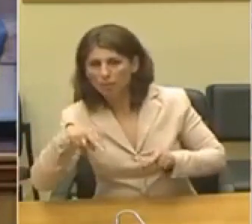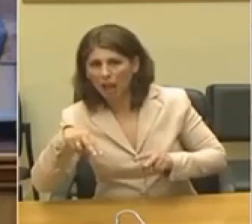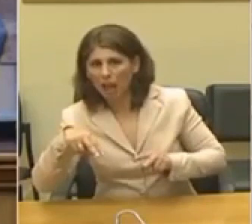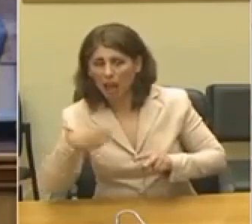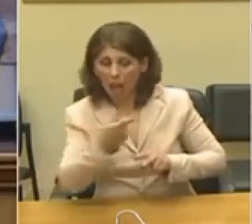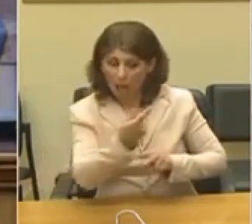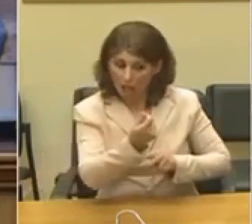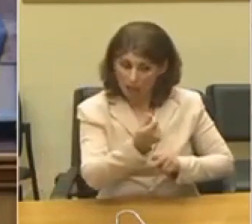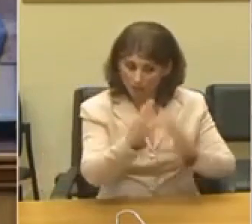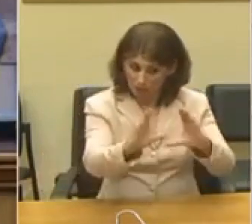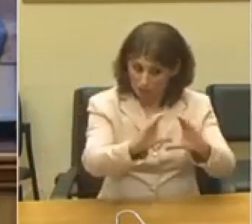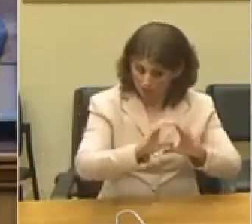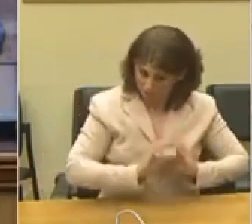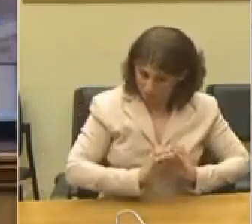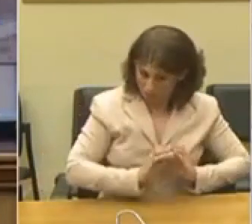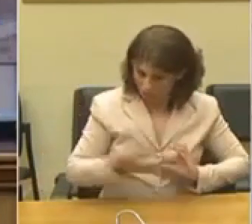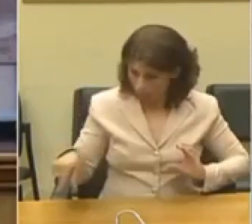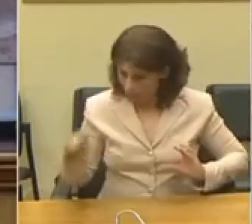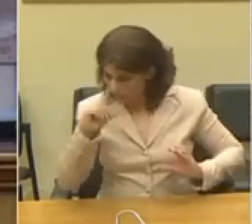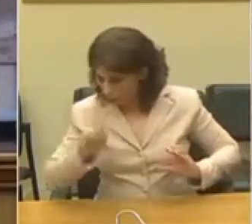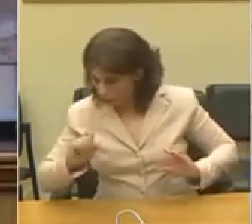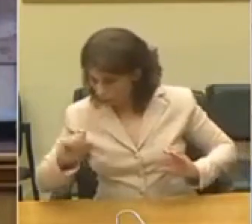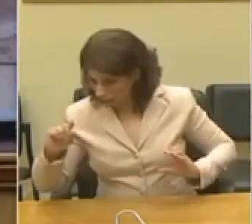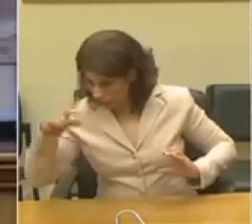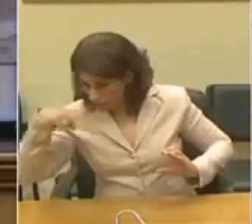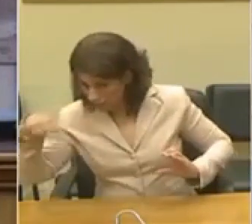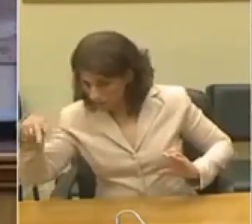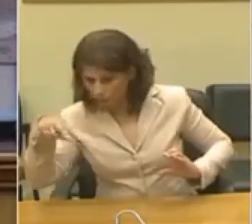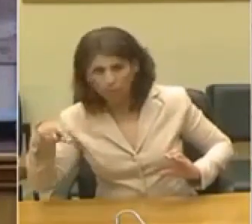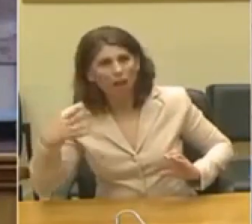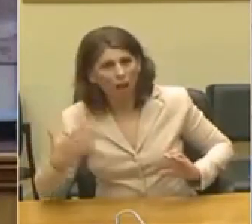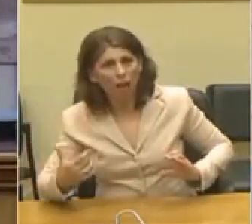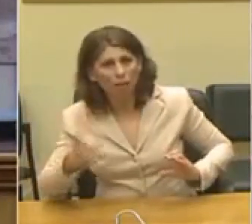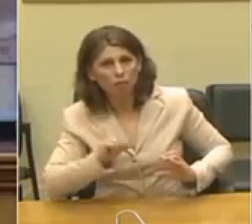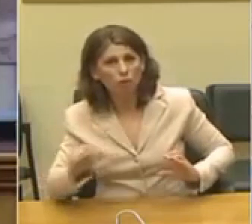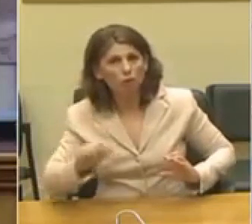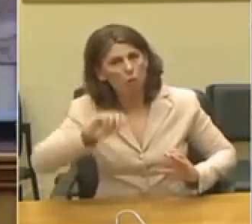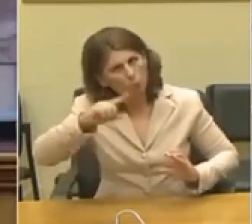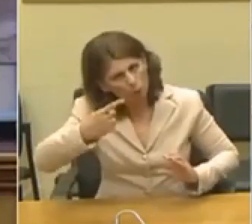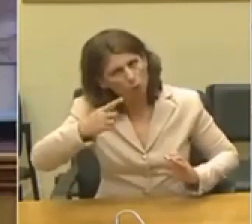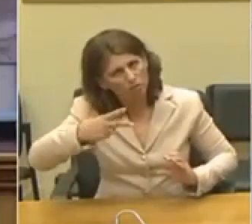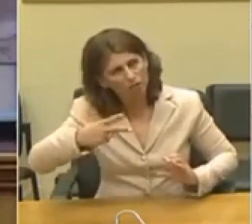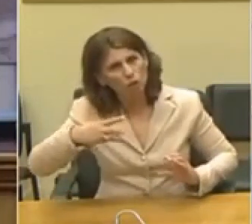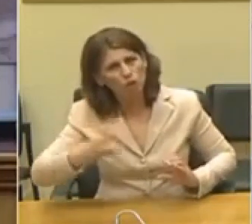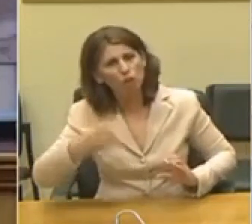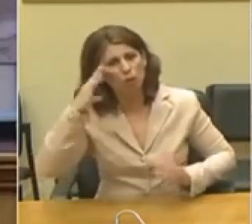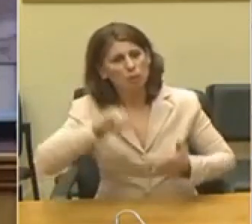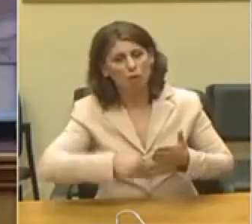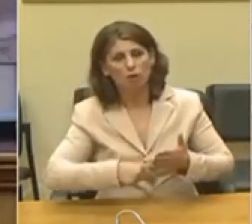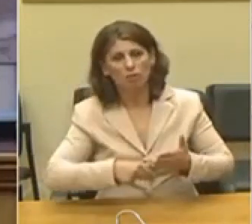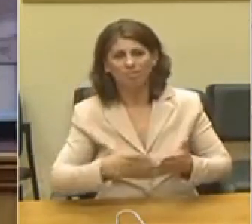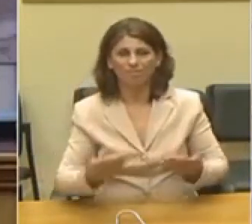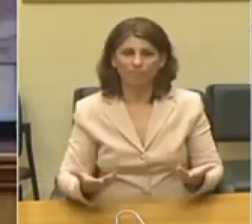Λεφτά από τη μια. Υποχρεώσεις και εποπτεία είχαμε και στο πρώτο και στο δεύτερο και στο τρίτο μνημόνιο. Κύριε Επίτροπε,